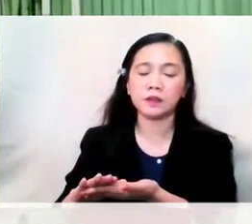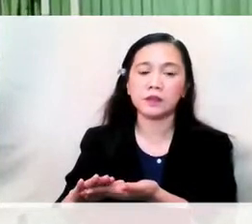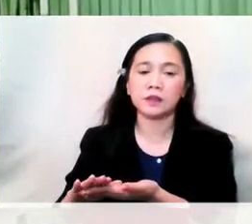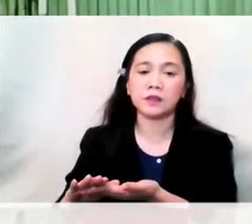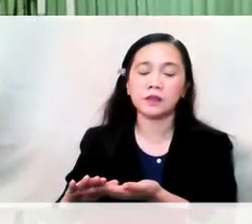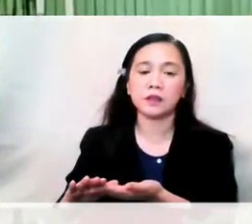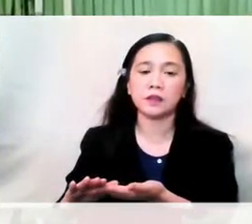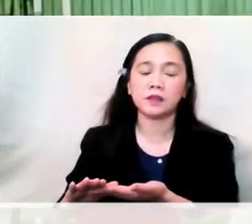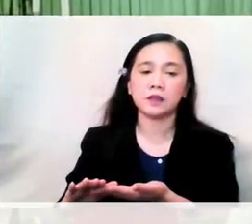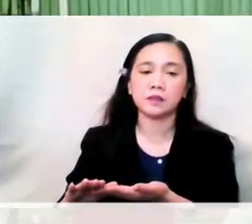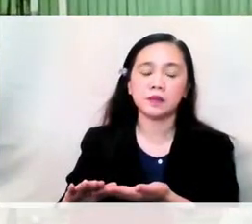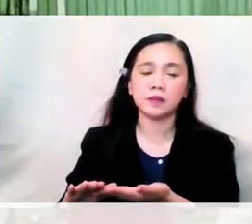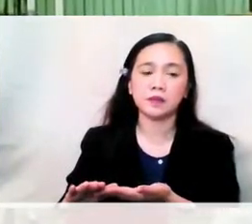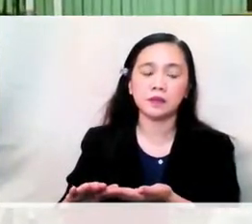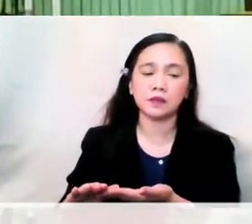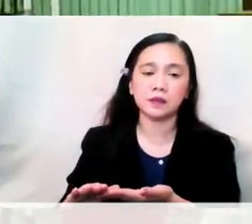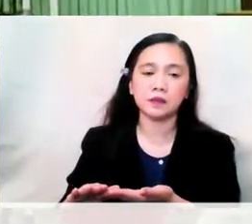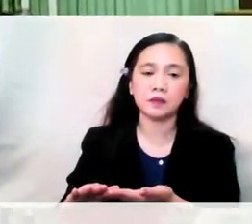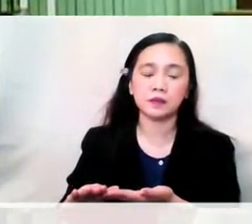pagpapatawad